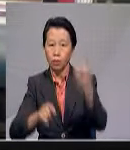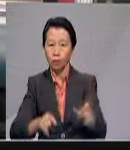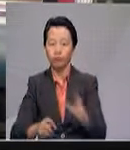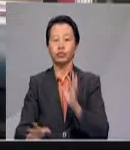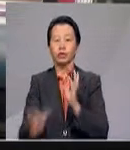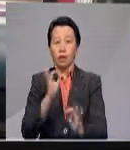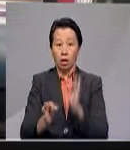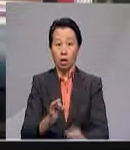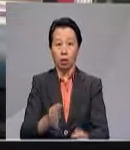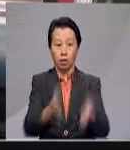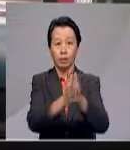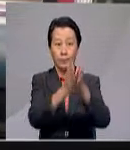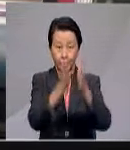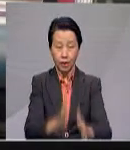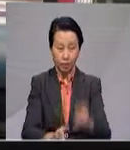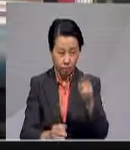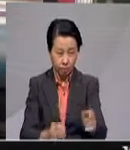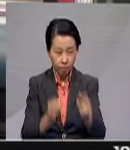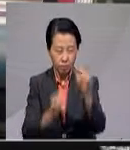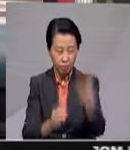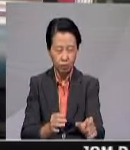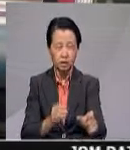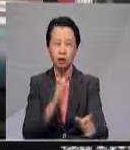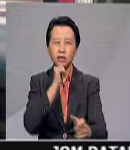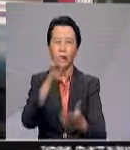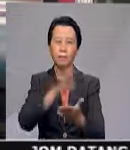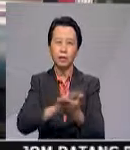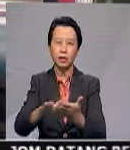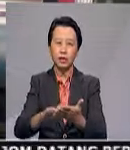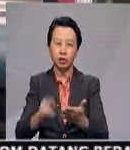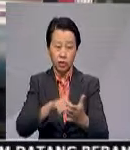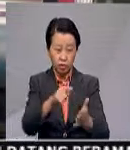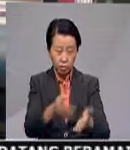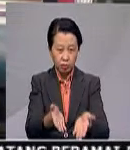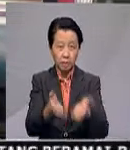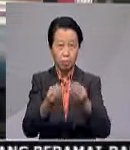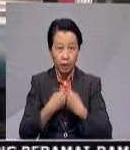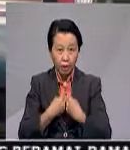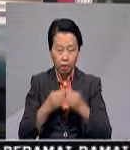Kalau dia mempunyai rekod yang tak bersih, permohonan ini kita terus tolak.